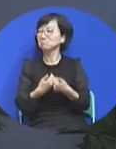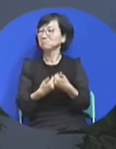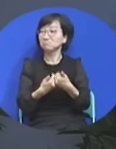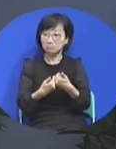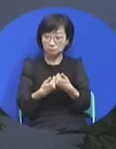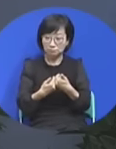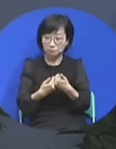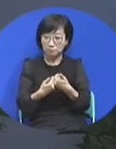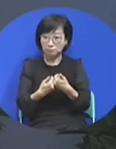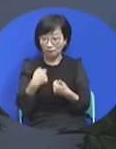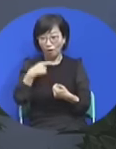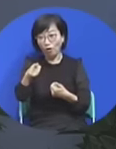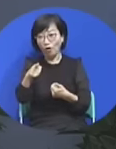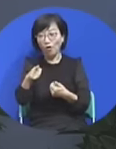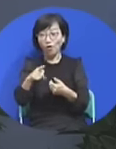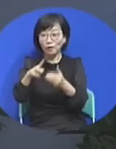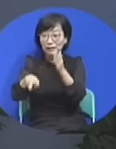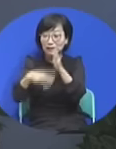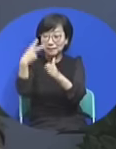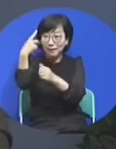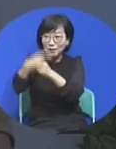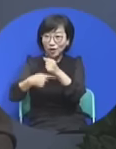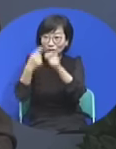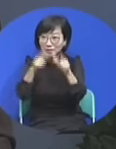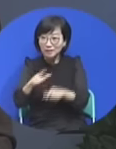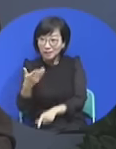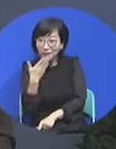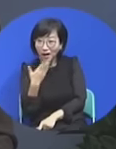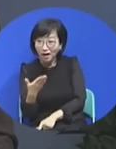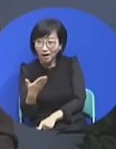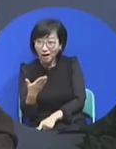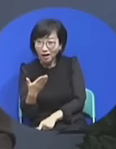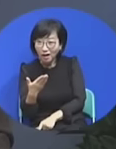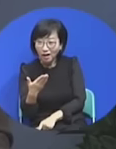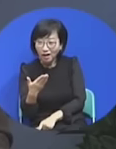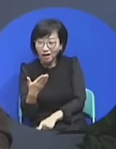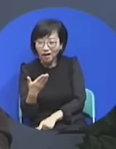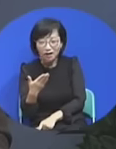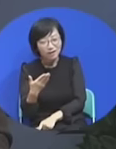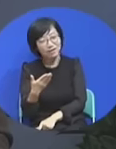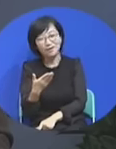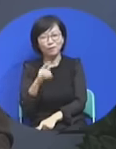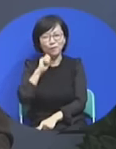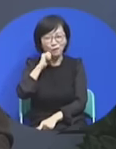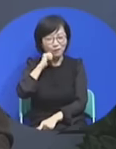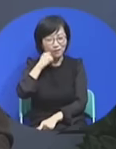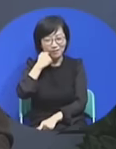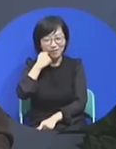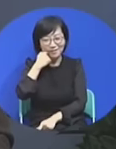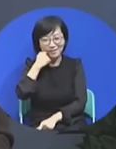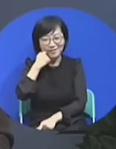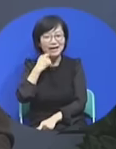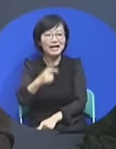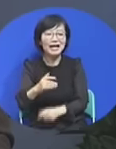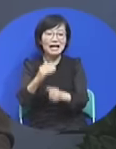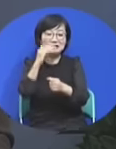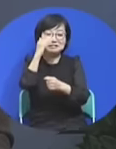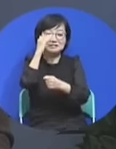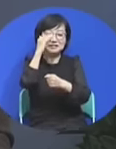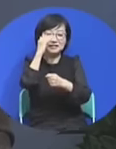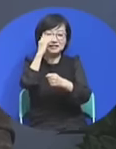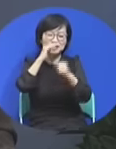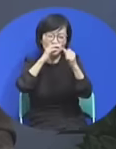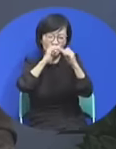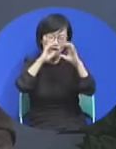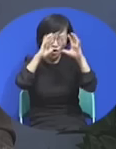200 years? 200년도 못 사는 인간이 그렇게 세계를 다 아는 것처럼 하면 안 돼요. If you don't even have the ability to live